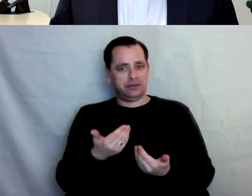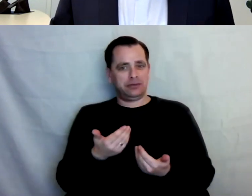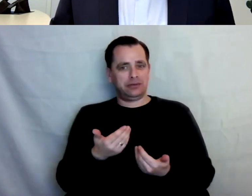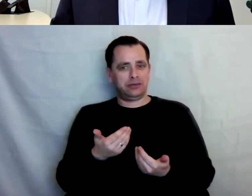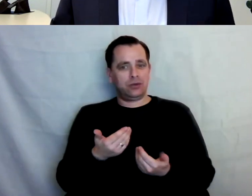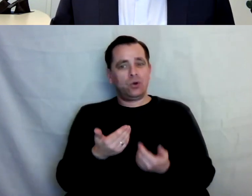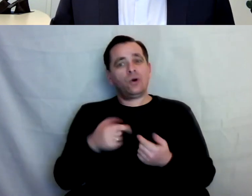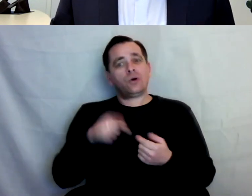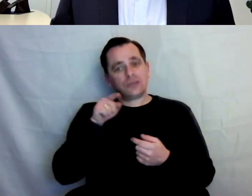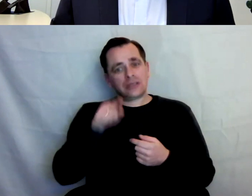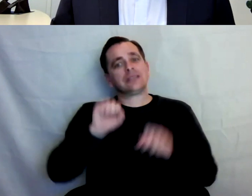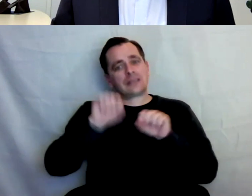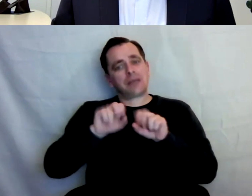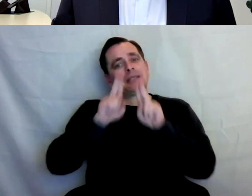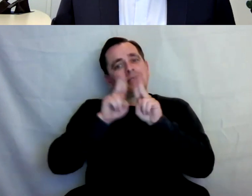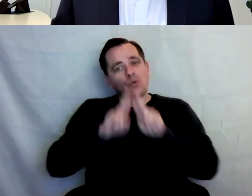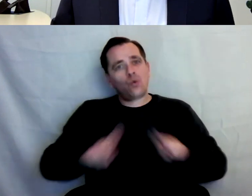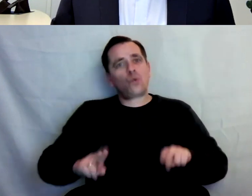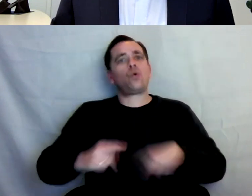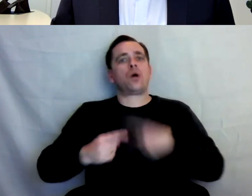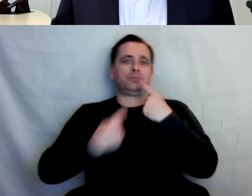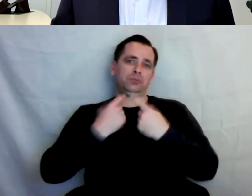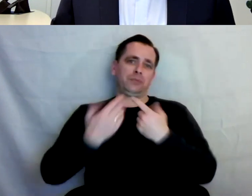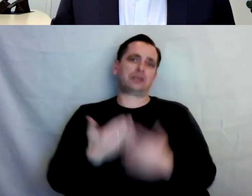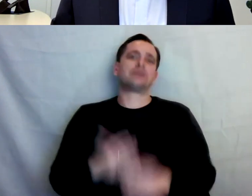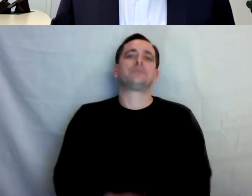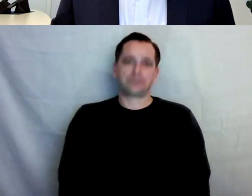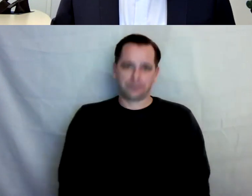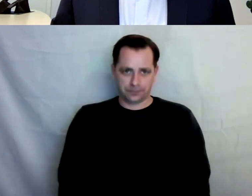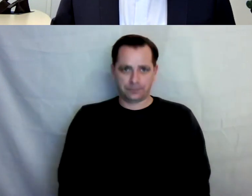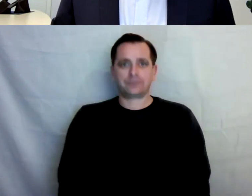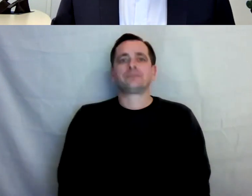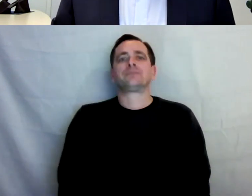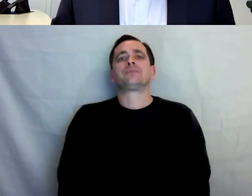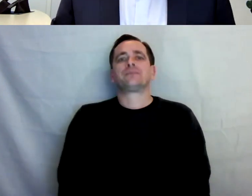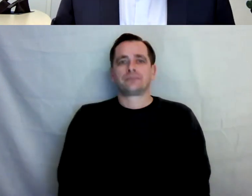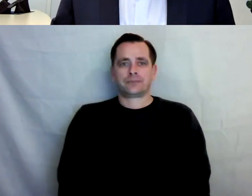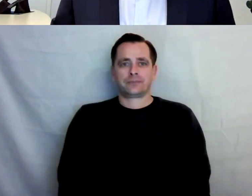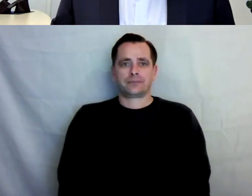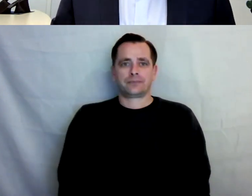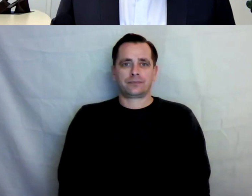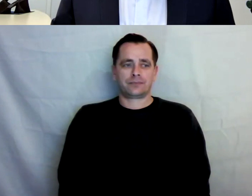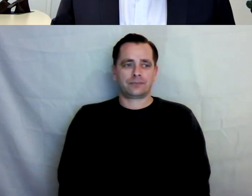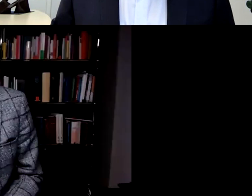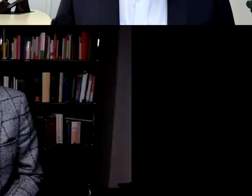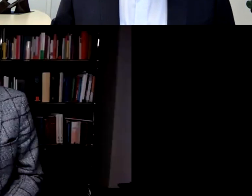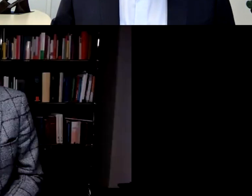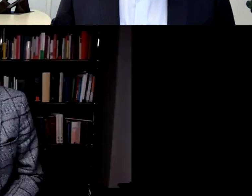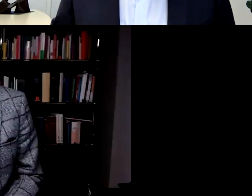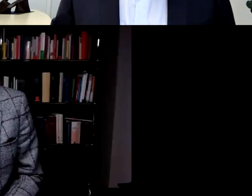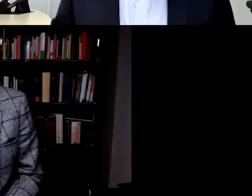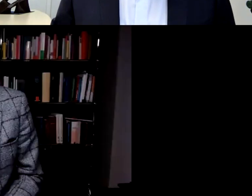man zum Weihnachtsgottesdienst in die Kirche gehen muss oder nicht, ich glaube, das ist eine sehr individuelle Entscheidung. Ja.